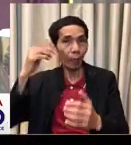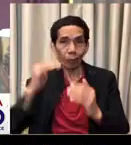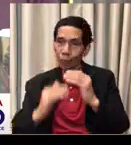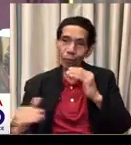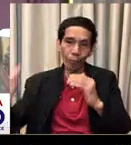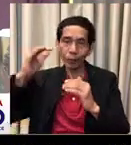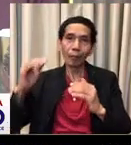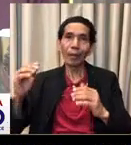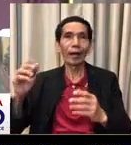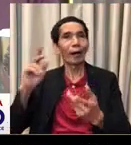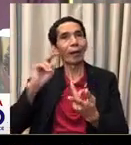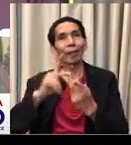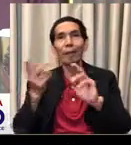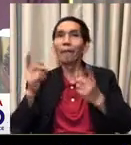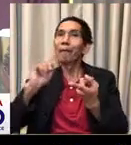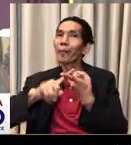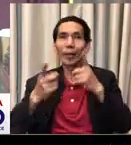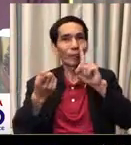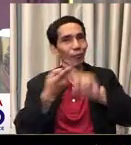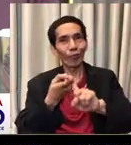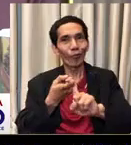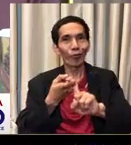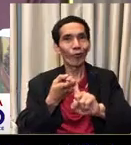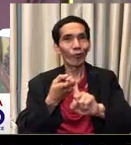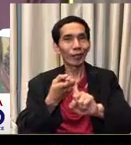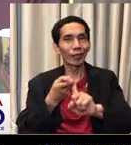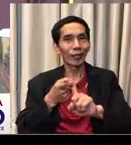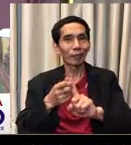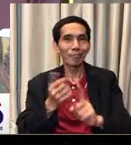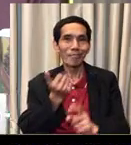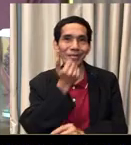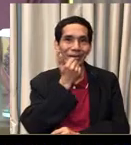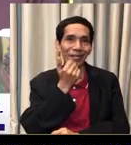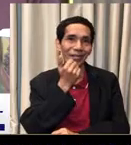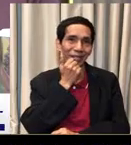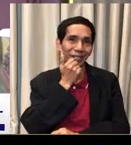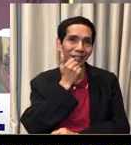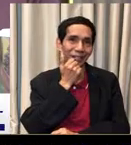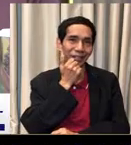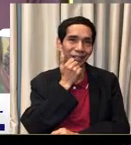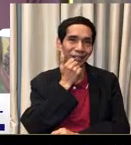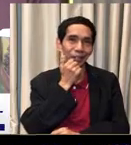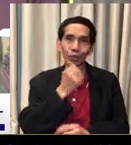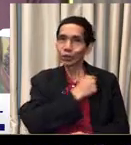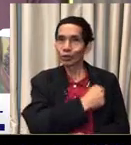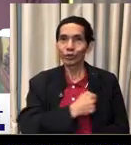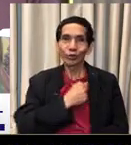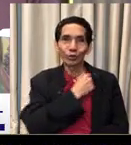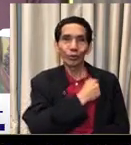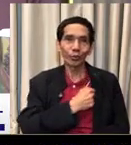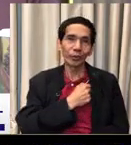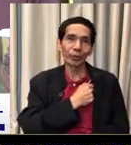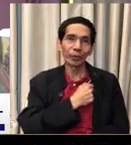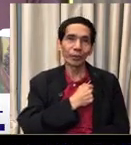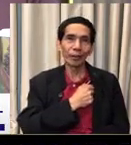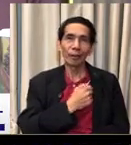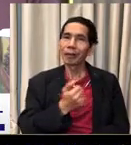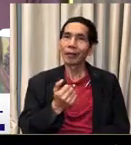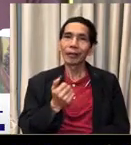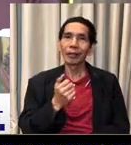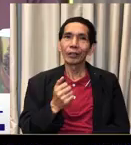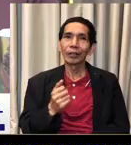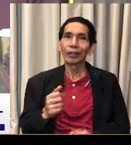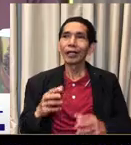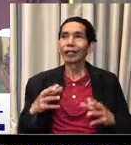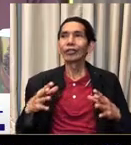mo. Aray ko. Mali. Sorry ah. Balik. Masyado